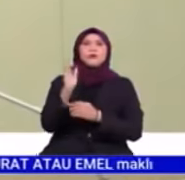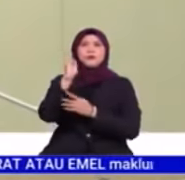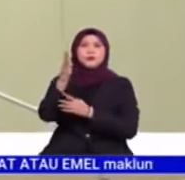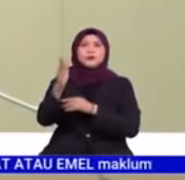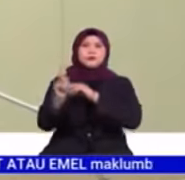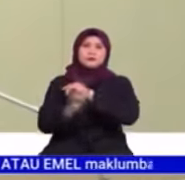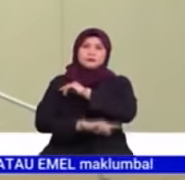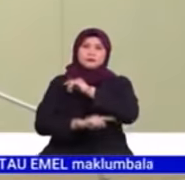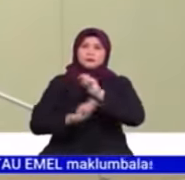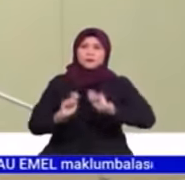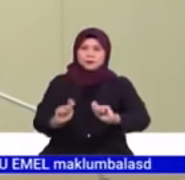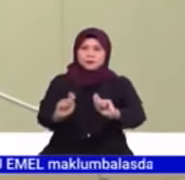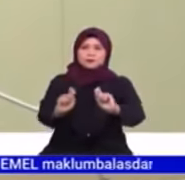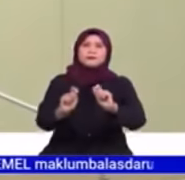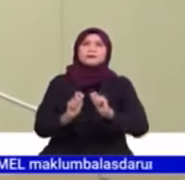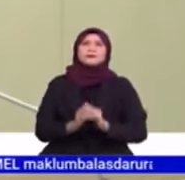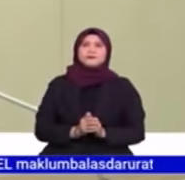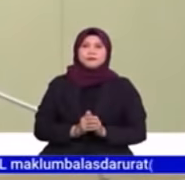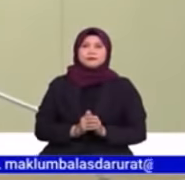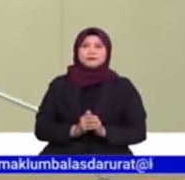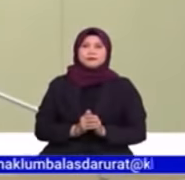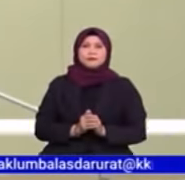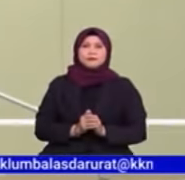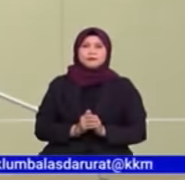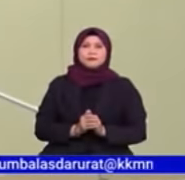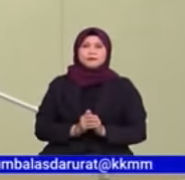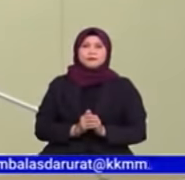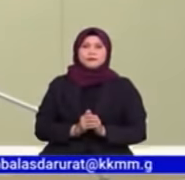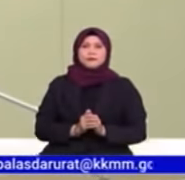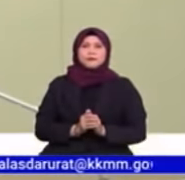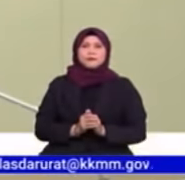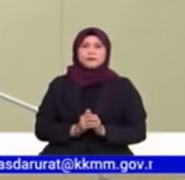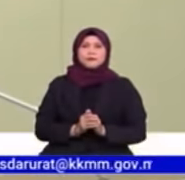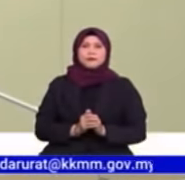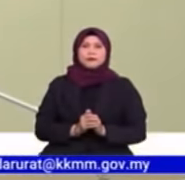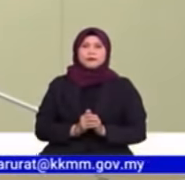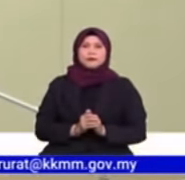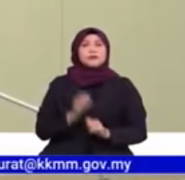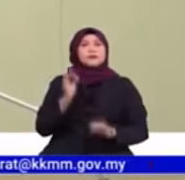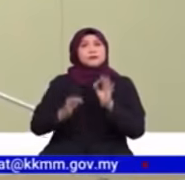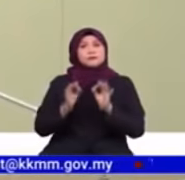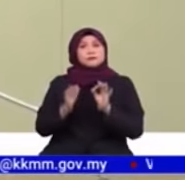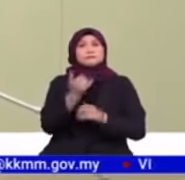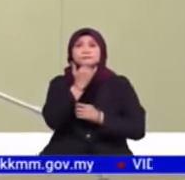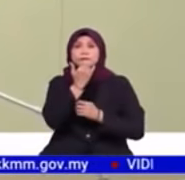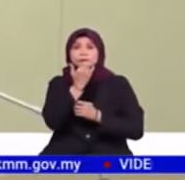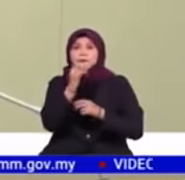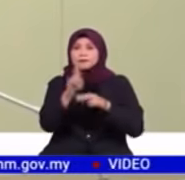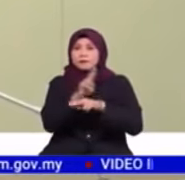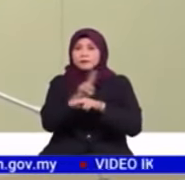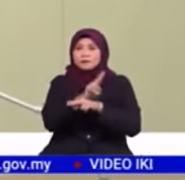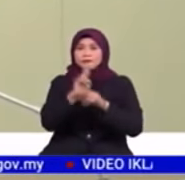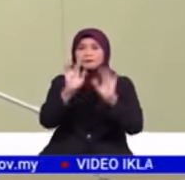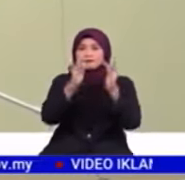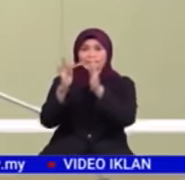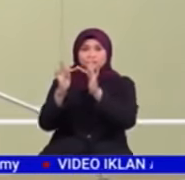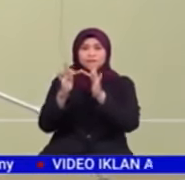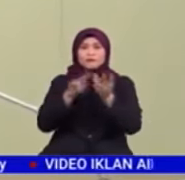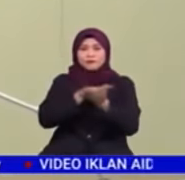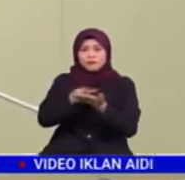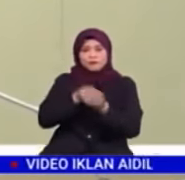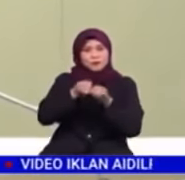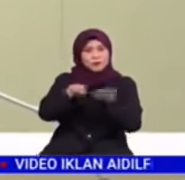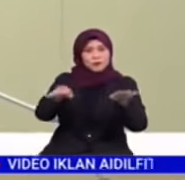hai hai Hai sebenarnya kalau istri Nazar Rizky penyalahgunaan harta yang memang saya boleh